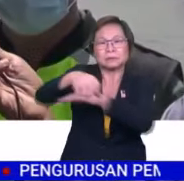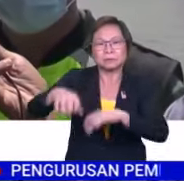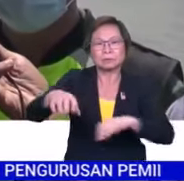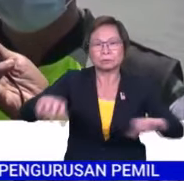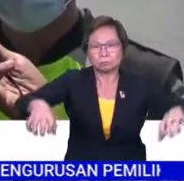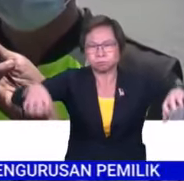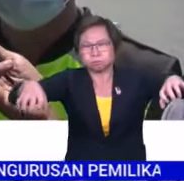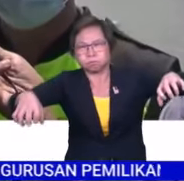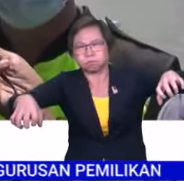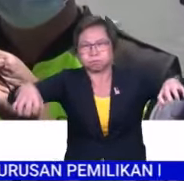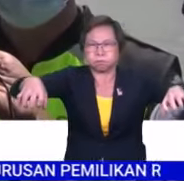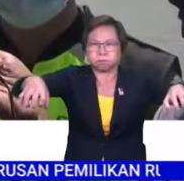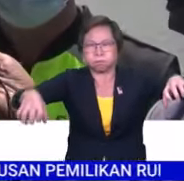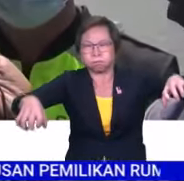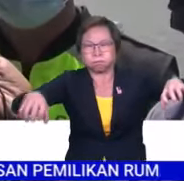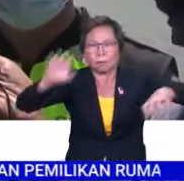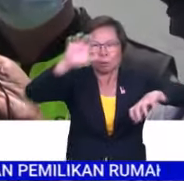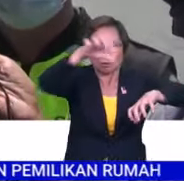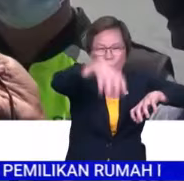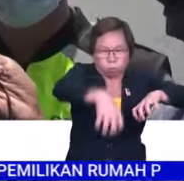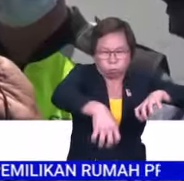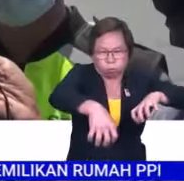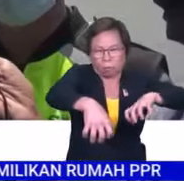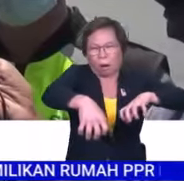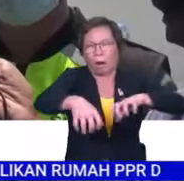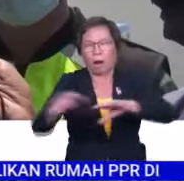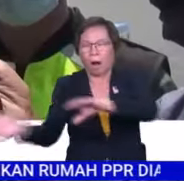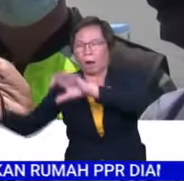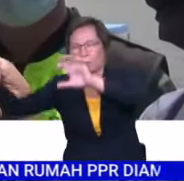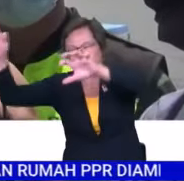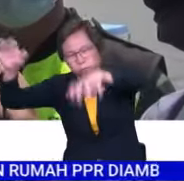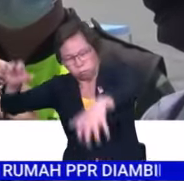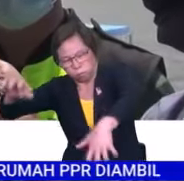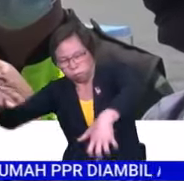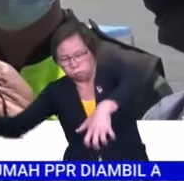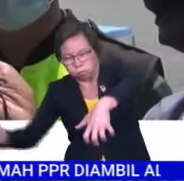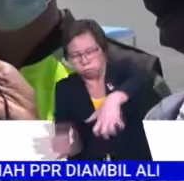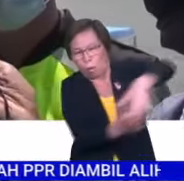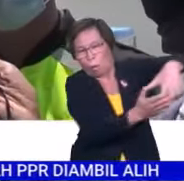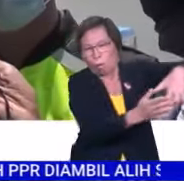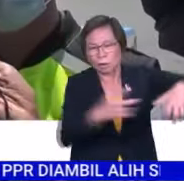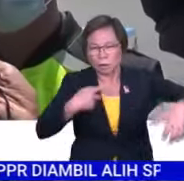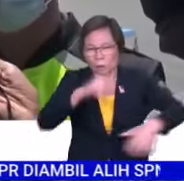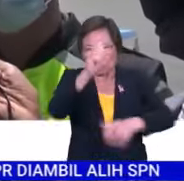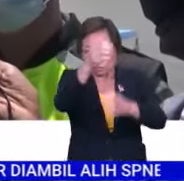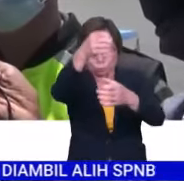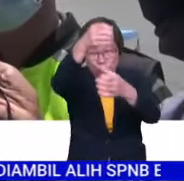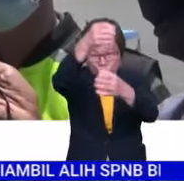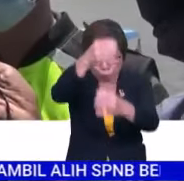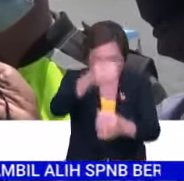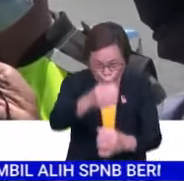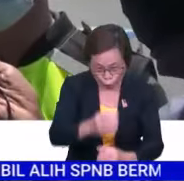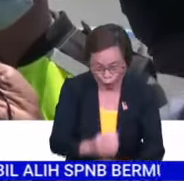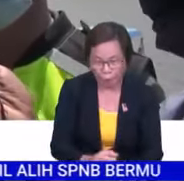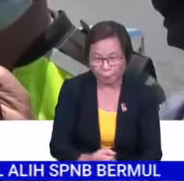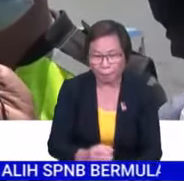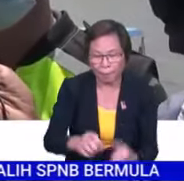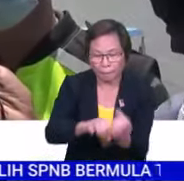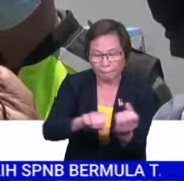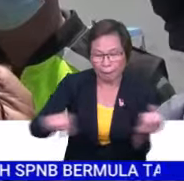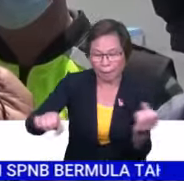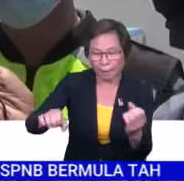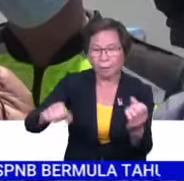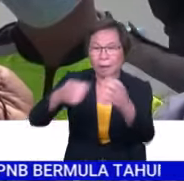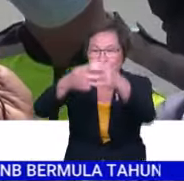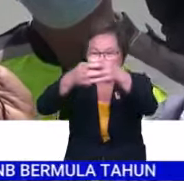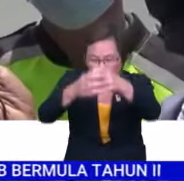benda tu akan bergerak ditolak oleh arus. Sedangkan kita nak supaya benda tu straight, supaya kita boleh angkat pipe, letak kat dalam dia.